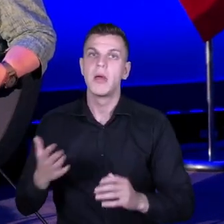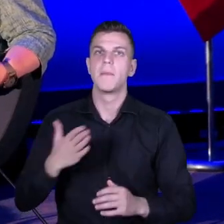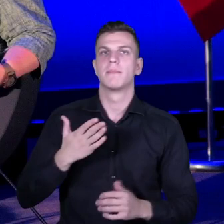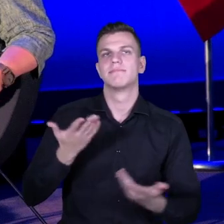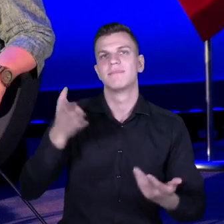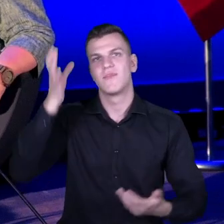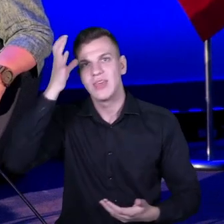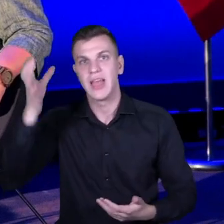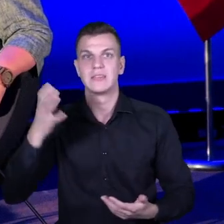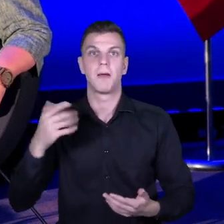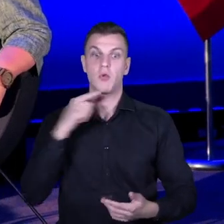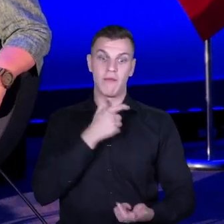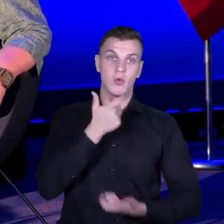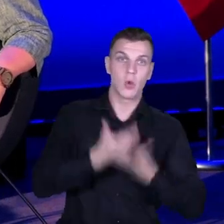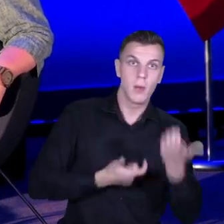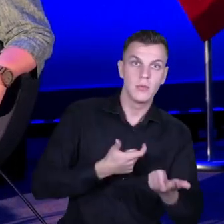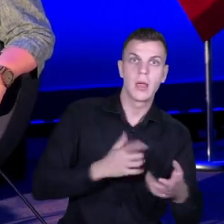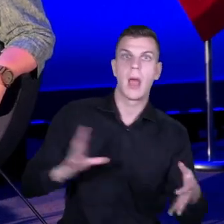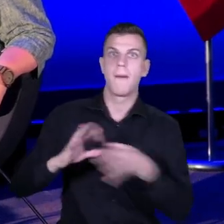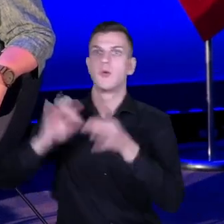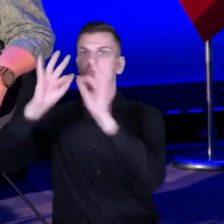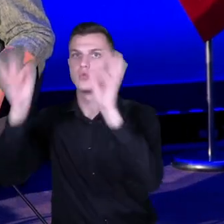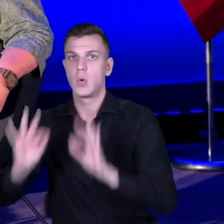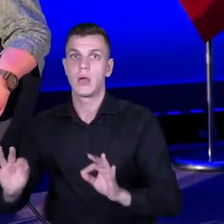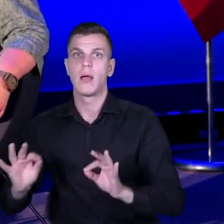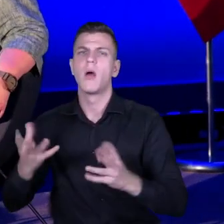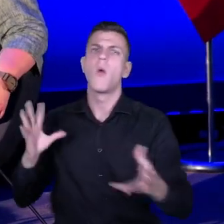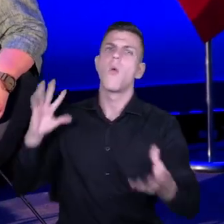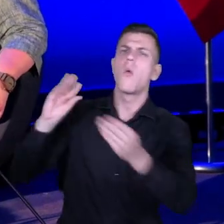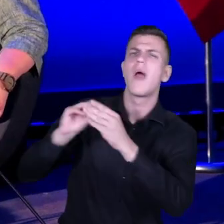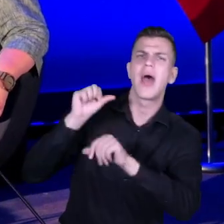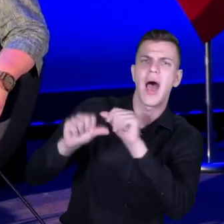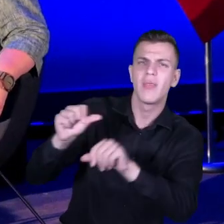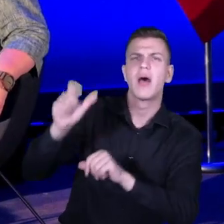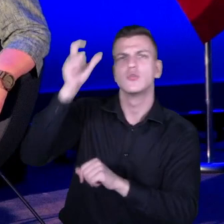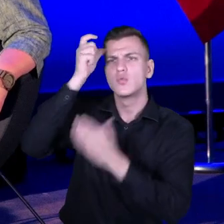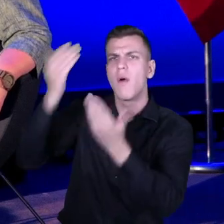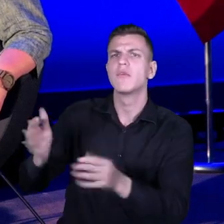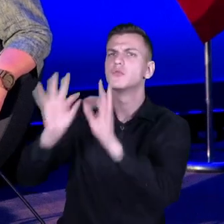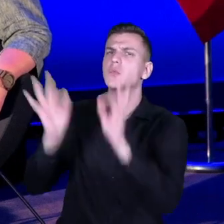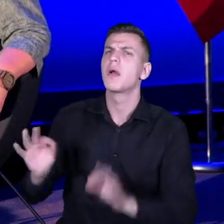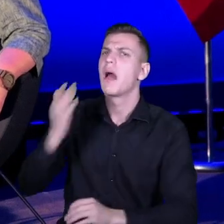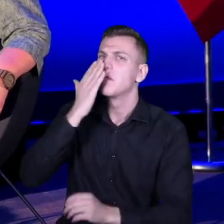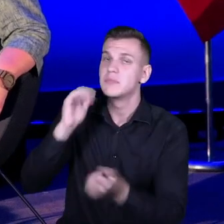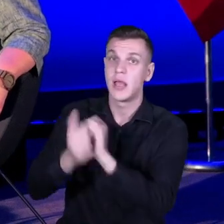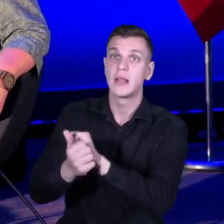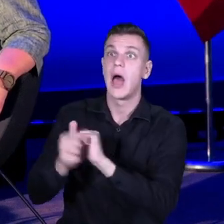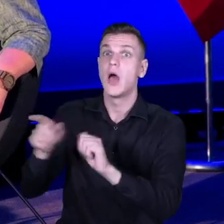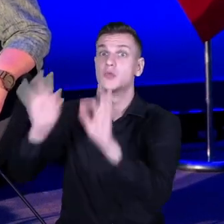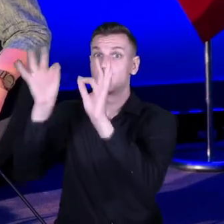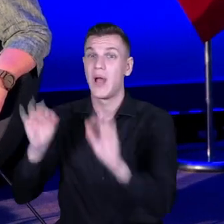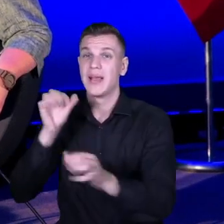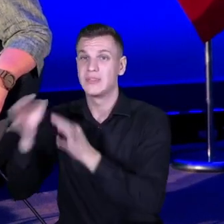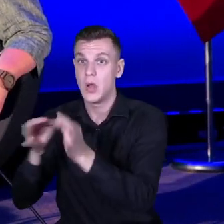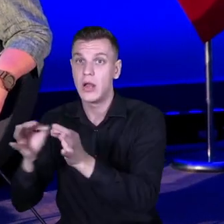umiejętności na sztukę na przestrzeni lat, jak człowiek był postrzegany poprzez zajęcia wychowania fizycznego do tego, by zobaczyć, jak rzeczywiście